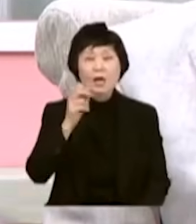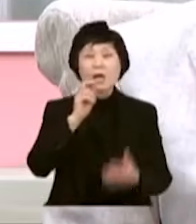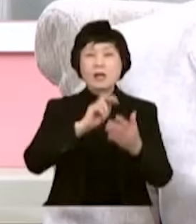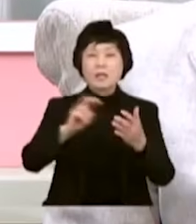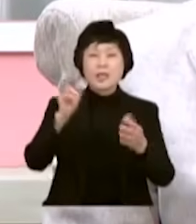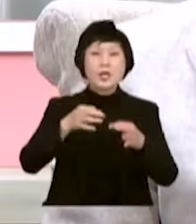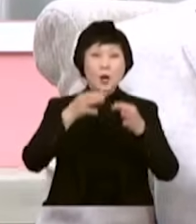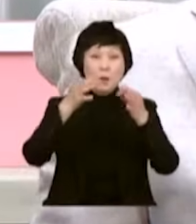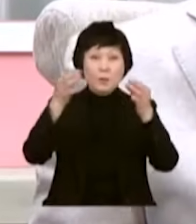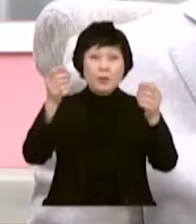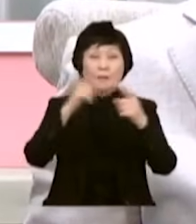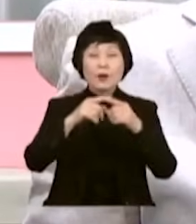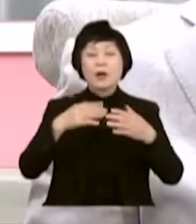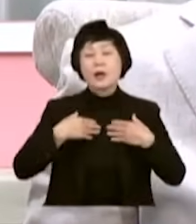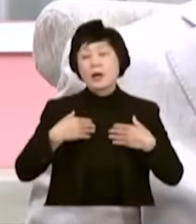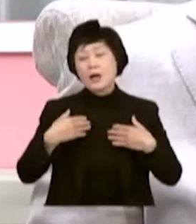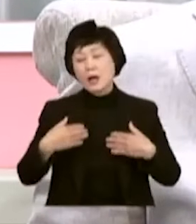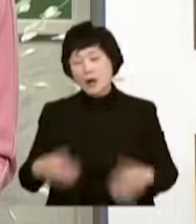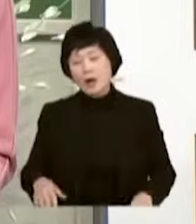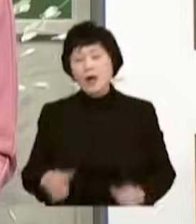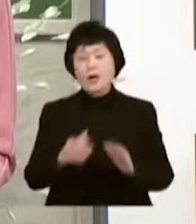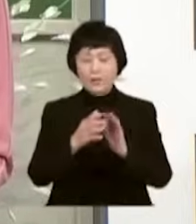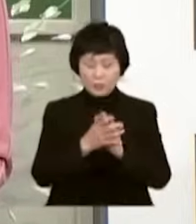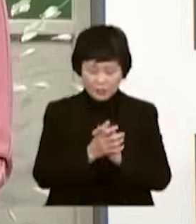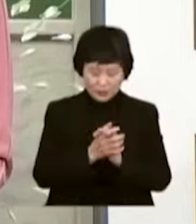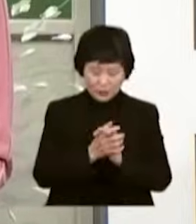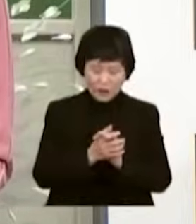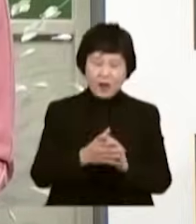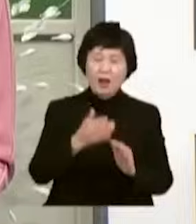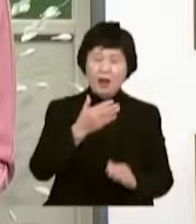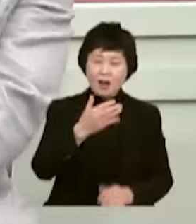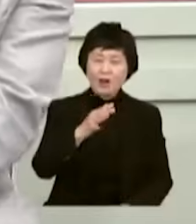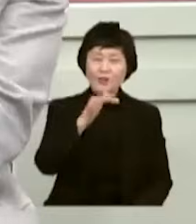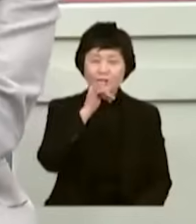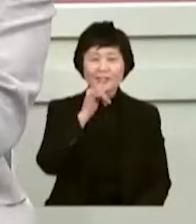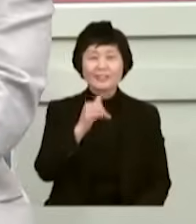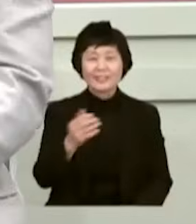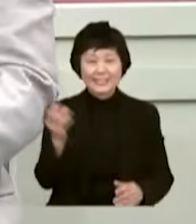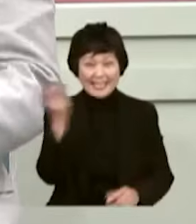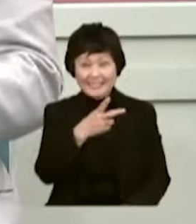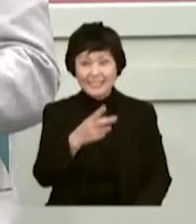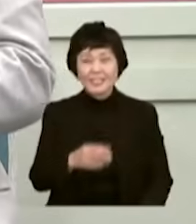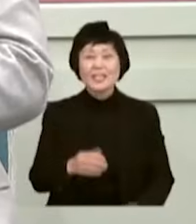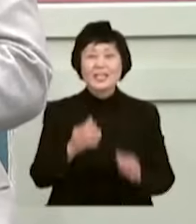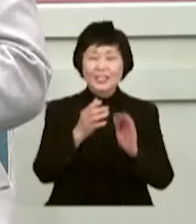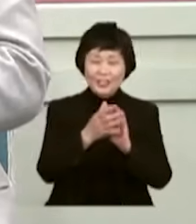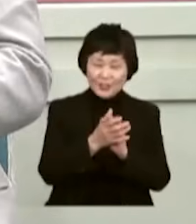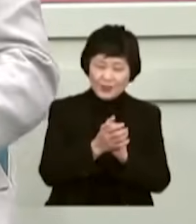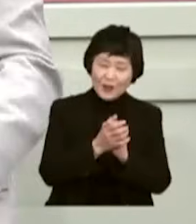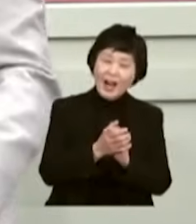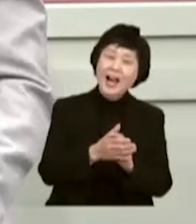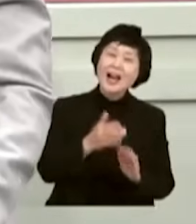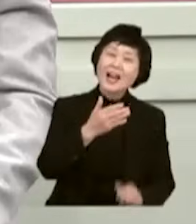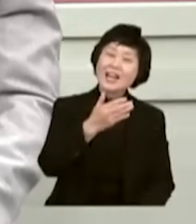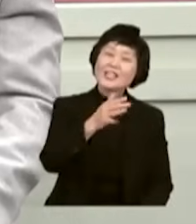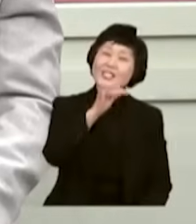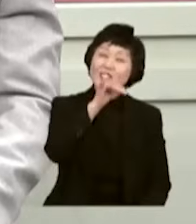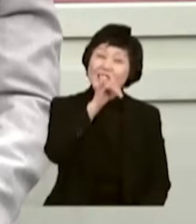제가 기도할 수 있는 또 숨을 골라야죠. 그러니까 다시 한번 해보세요 그럼. 네 목사님 시작. 기도할